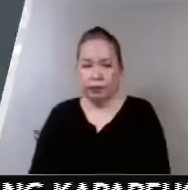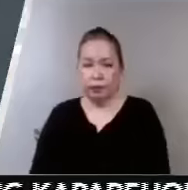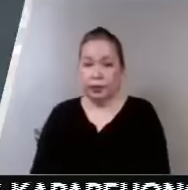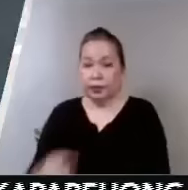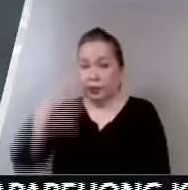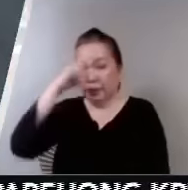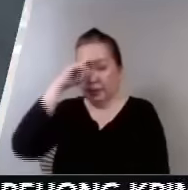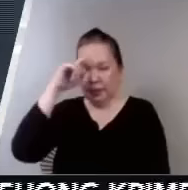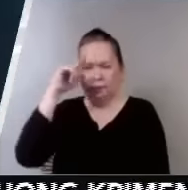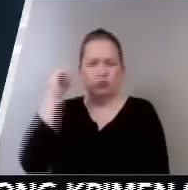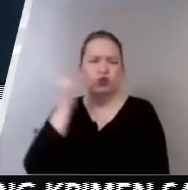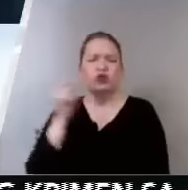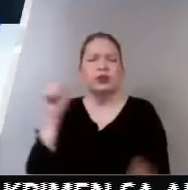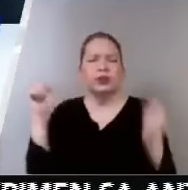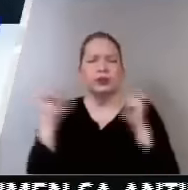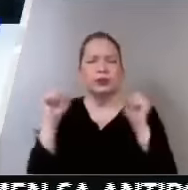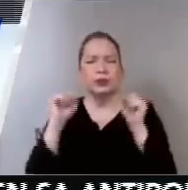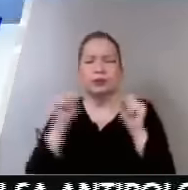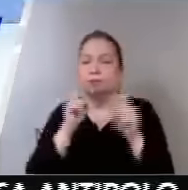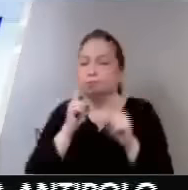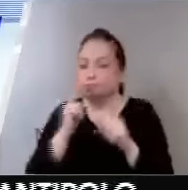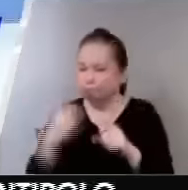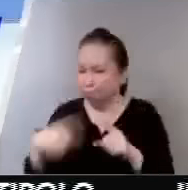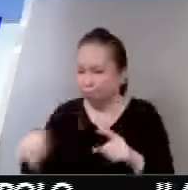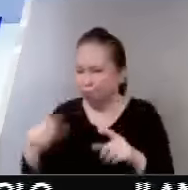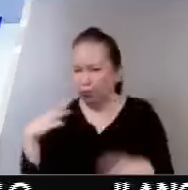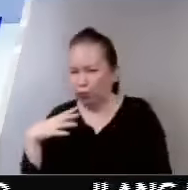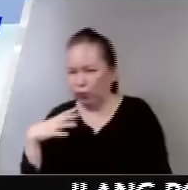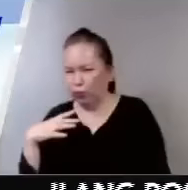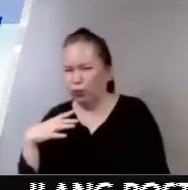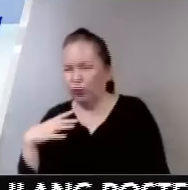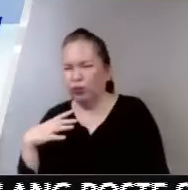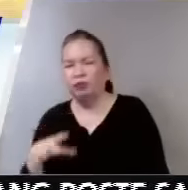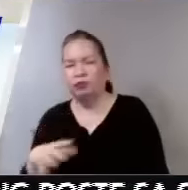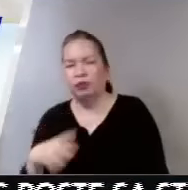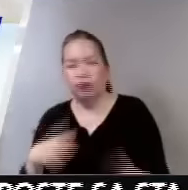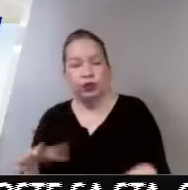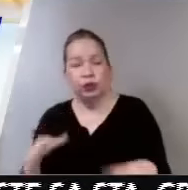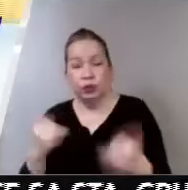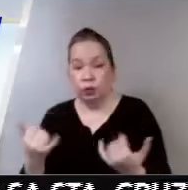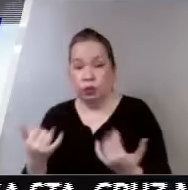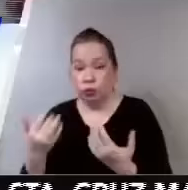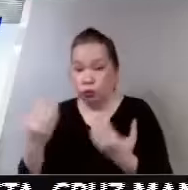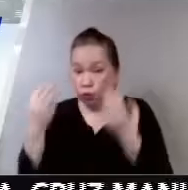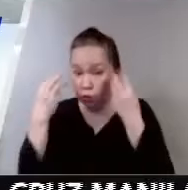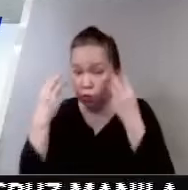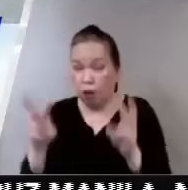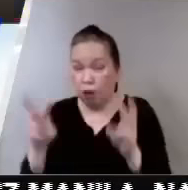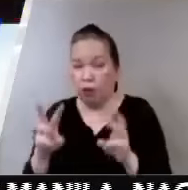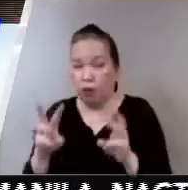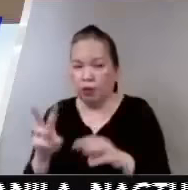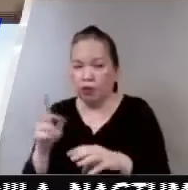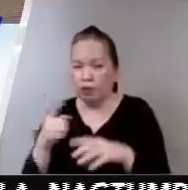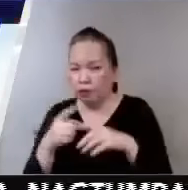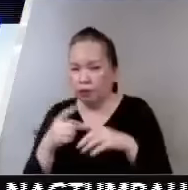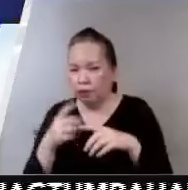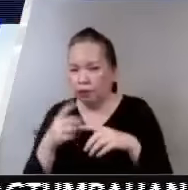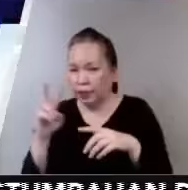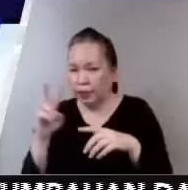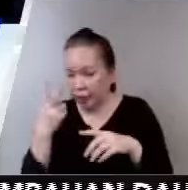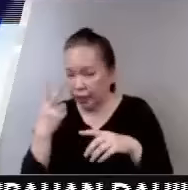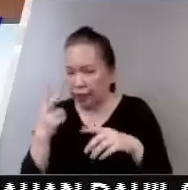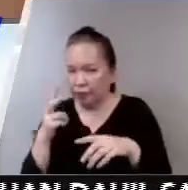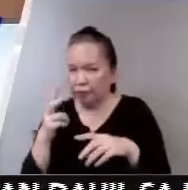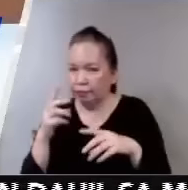The long wait is over. Tonight, mapapanood na ang second installment ng Running Man Philippines. Mag-ready na sa